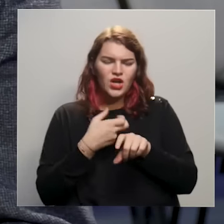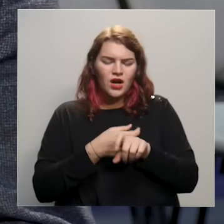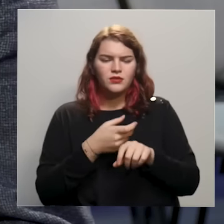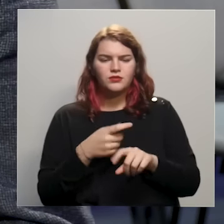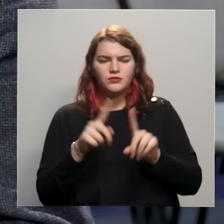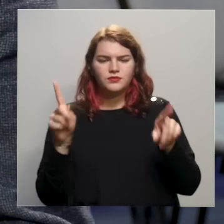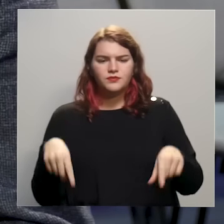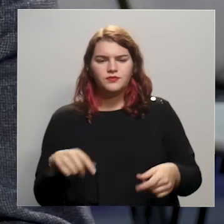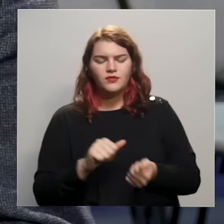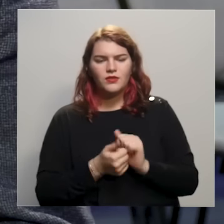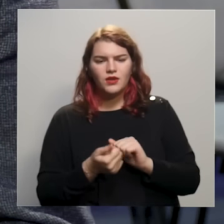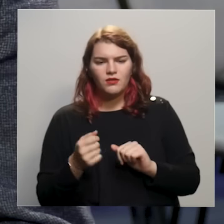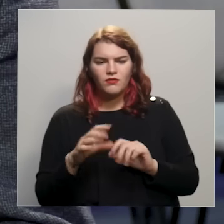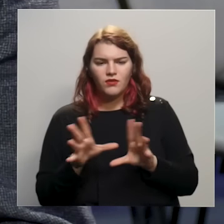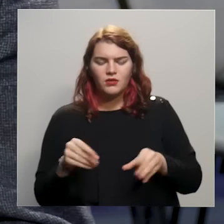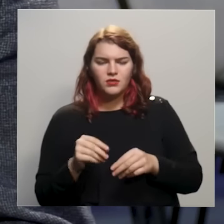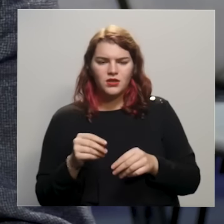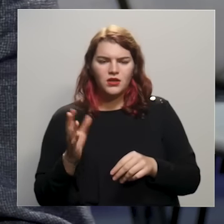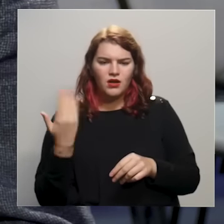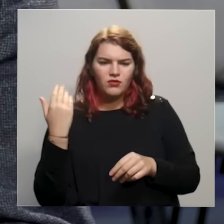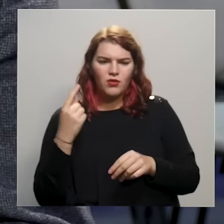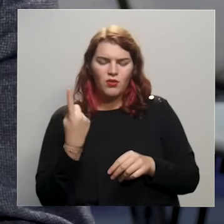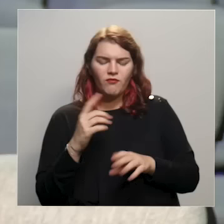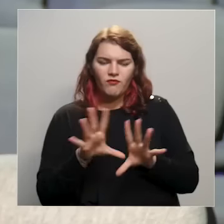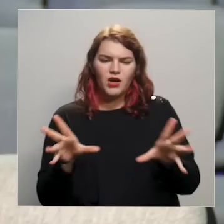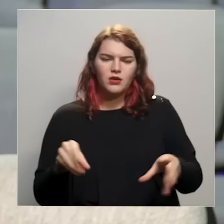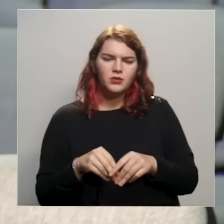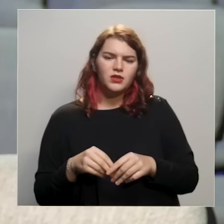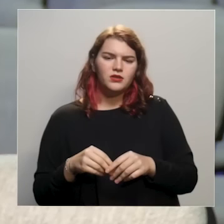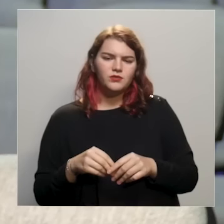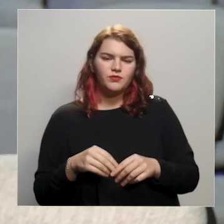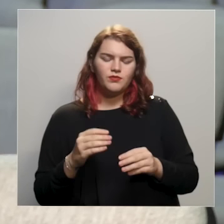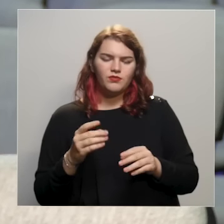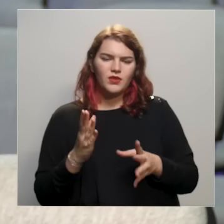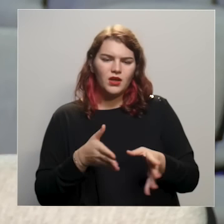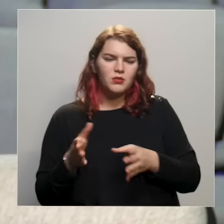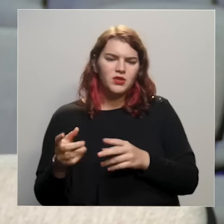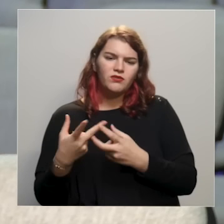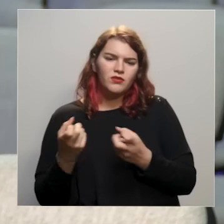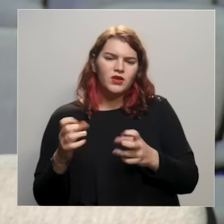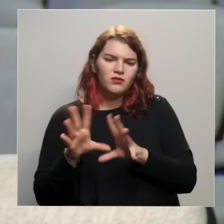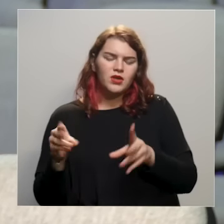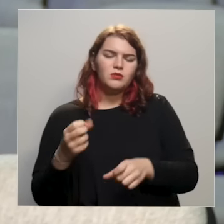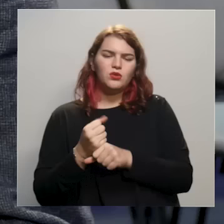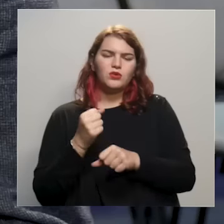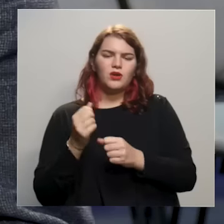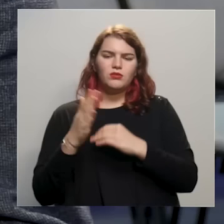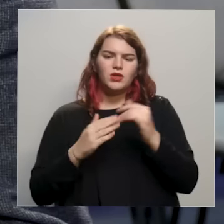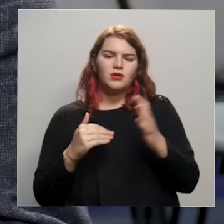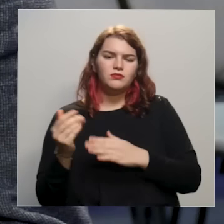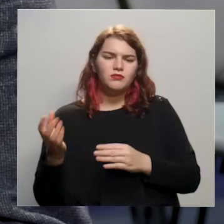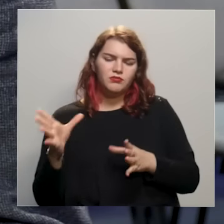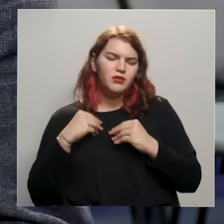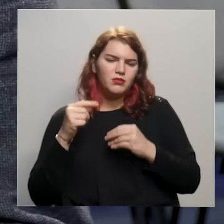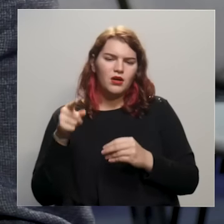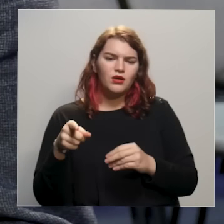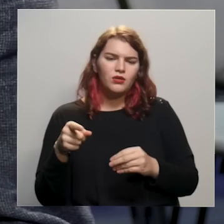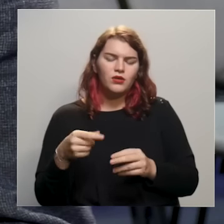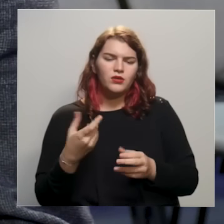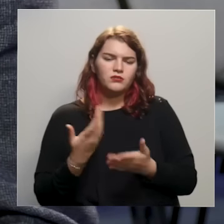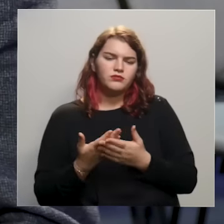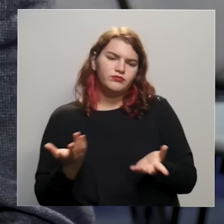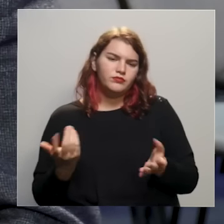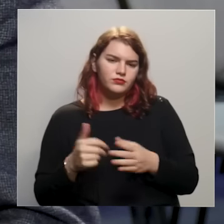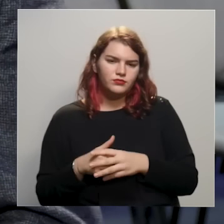zi a venit... La Nefamiliști era o familie? Da, da. Era un Cămin de Nefamiliști? Primeam că lucrau în șantier, da. Și îi primeam acolo că, nu, mă